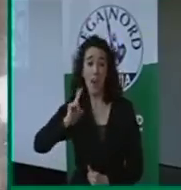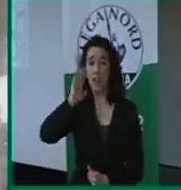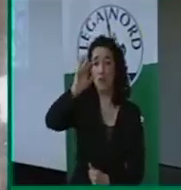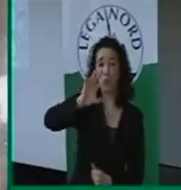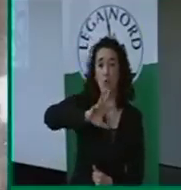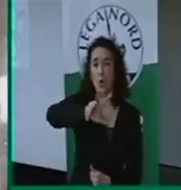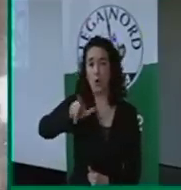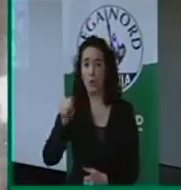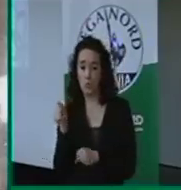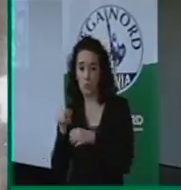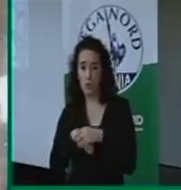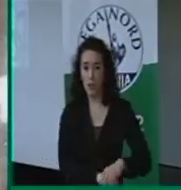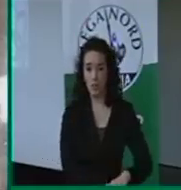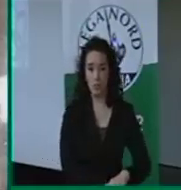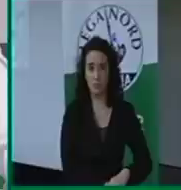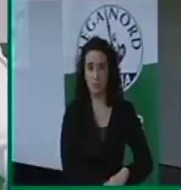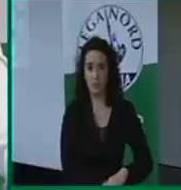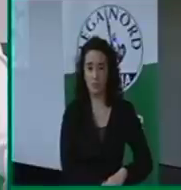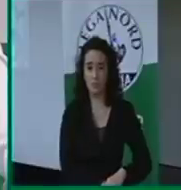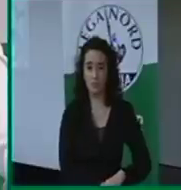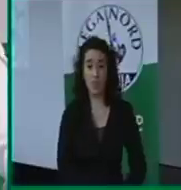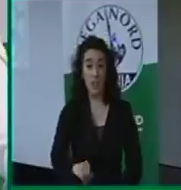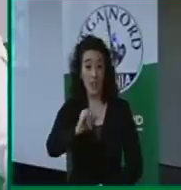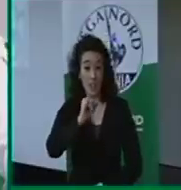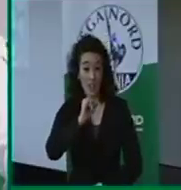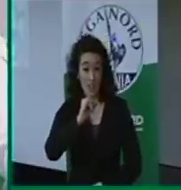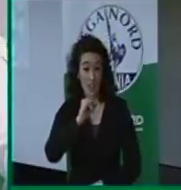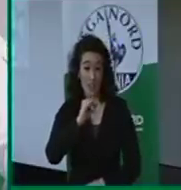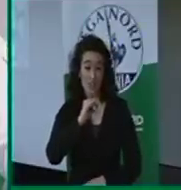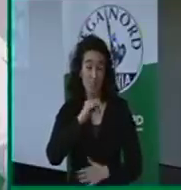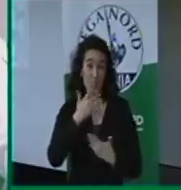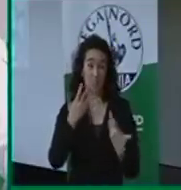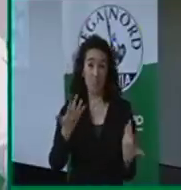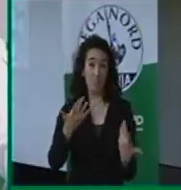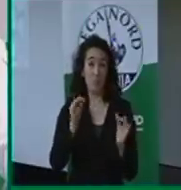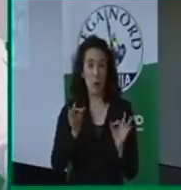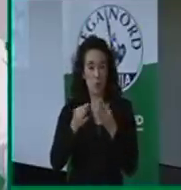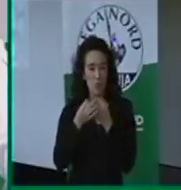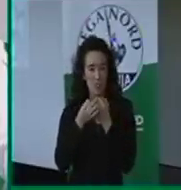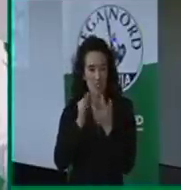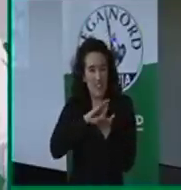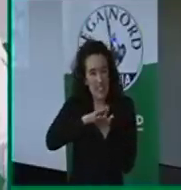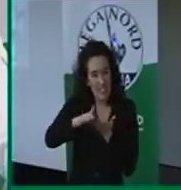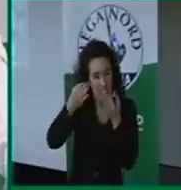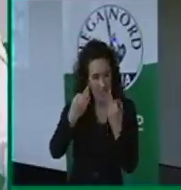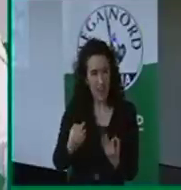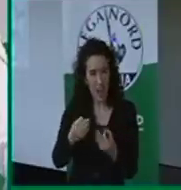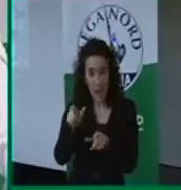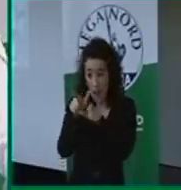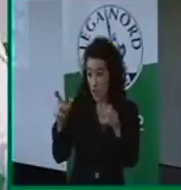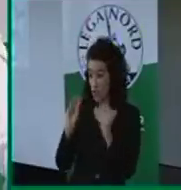è il furto di dignità La cosa più grave è togliere la speranza ai